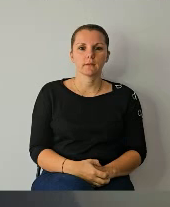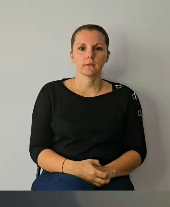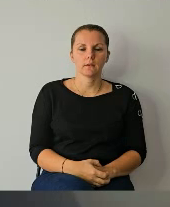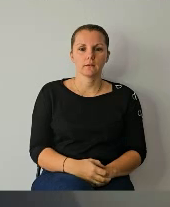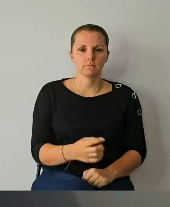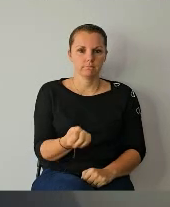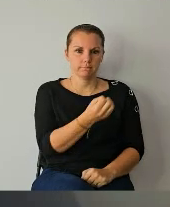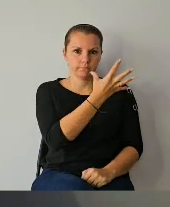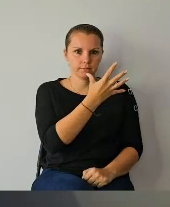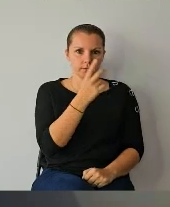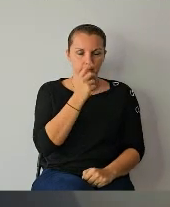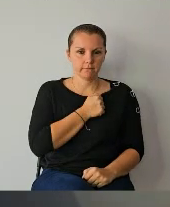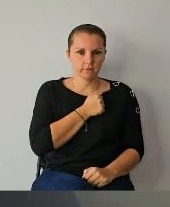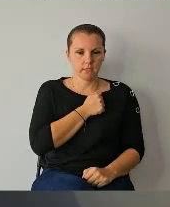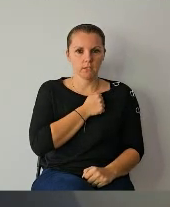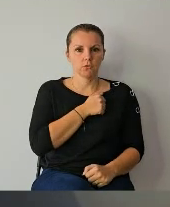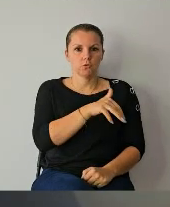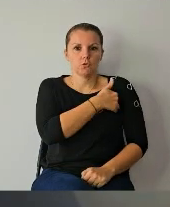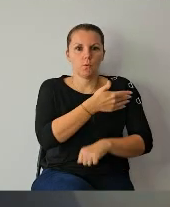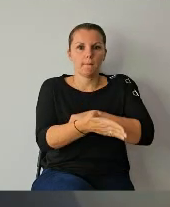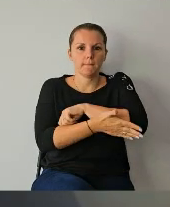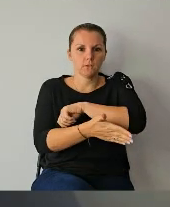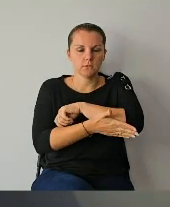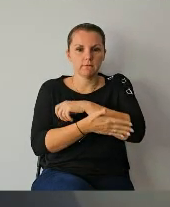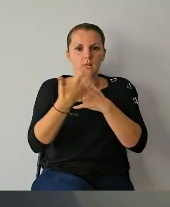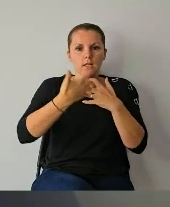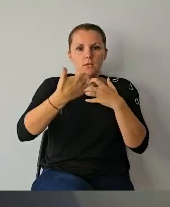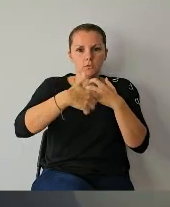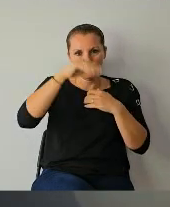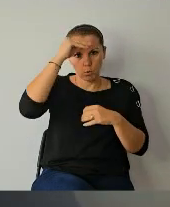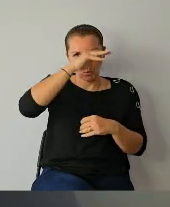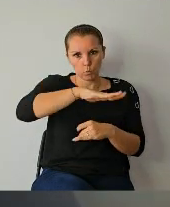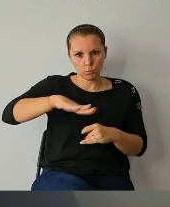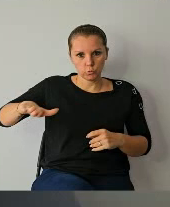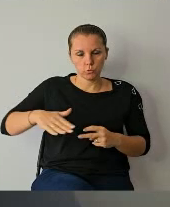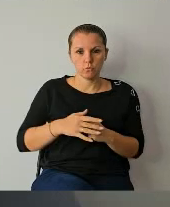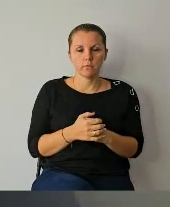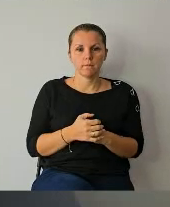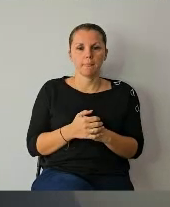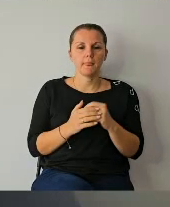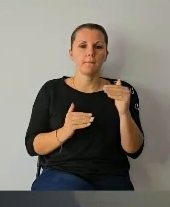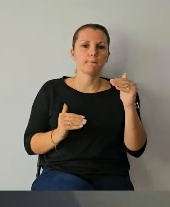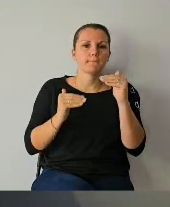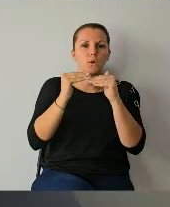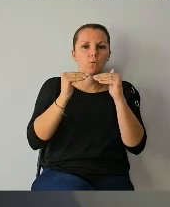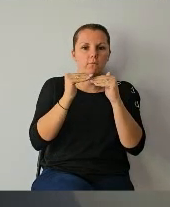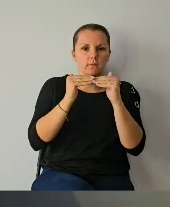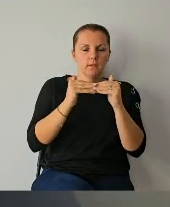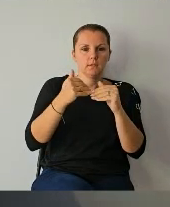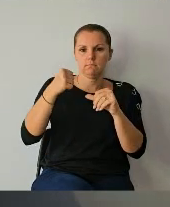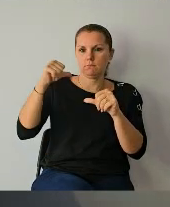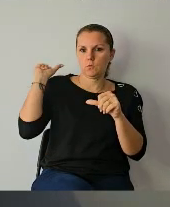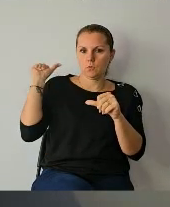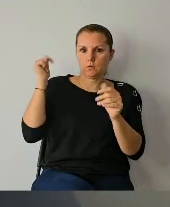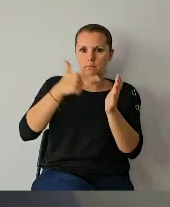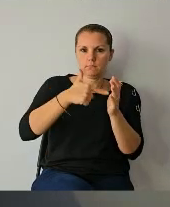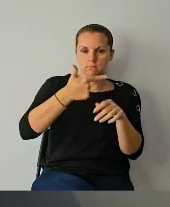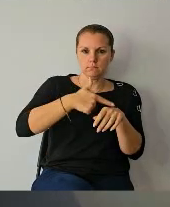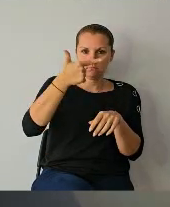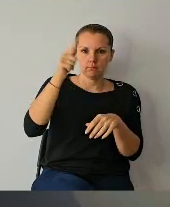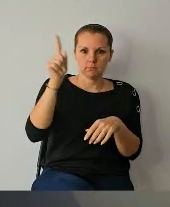Poniższy slajd przedstawia szkoły podstawowe liczby uczniów. W porównaniu do poprzedniego roku szkolnego w 2022